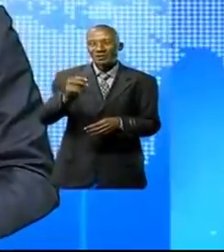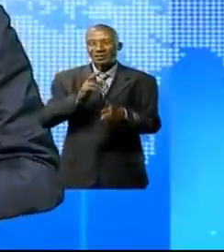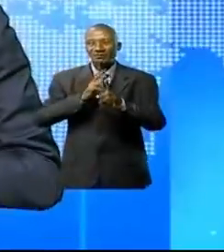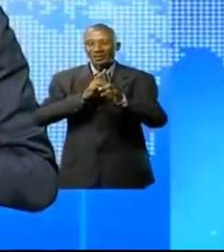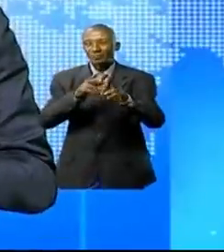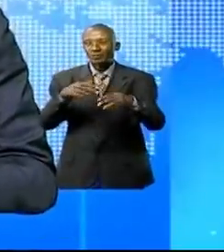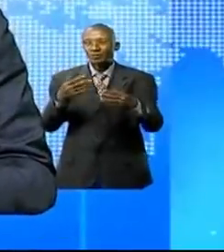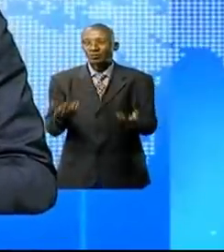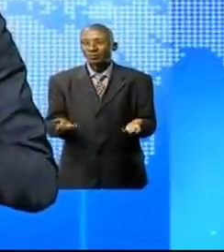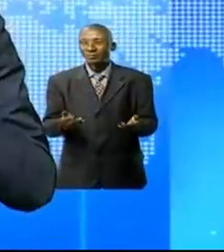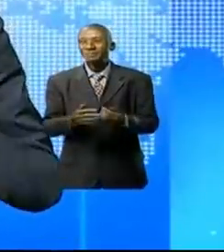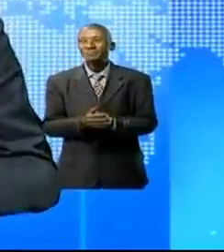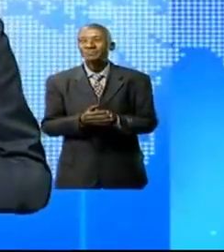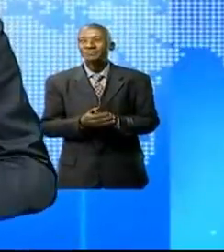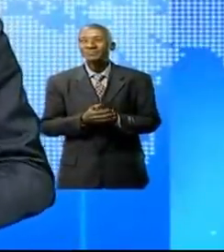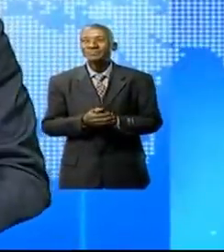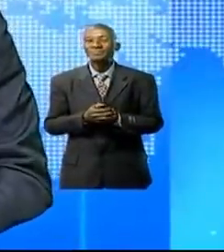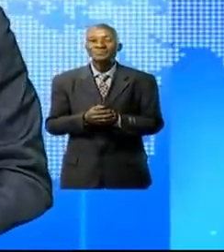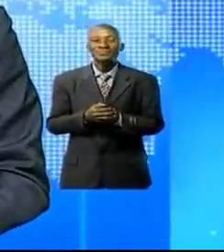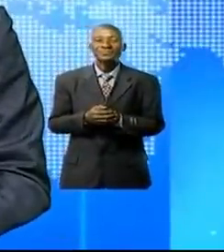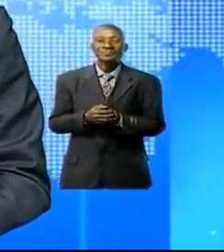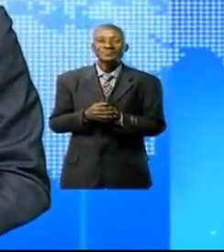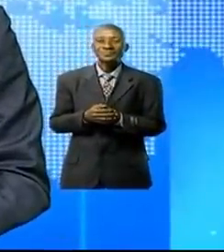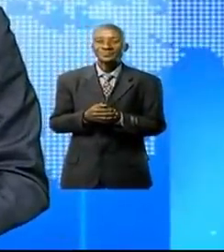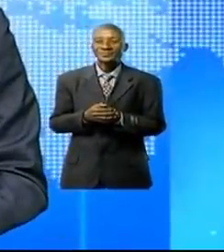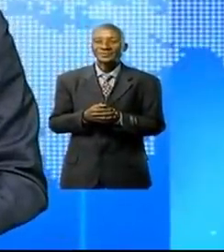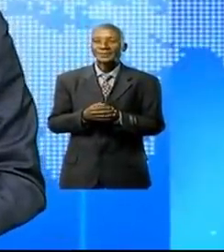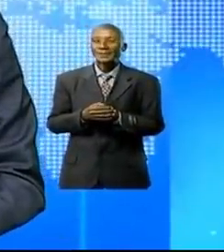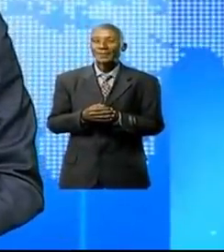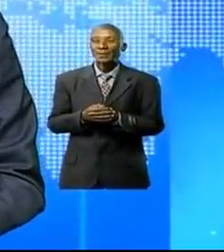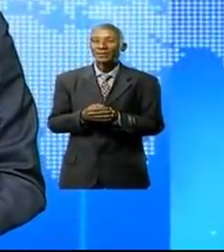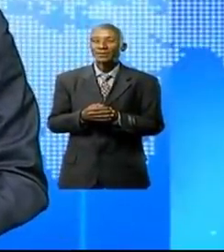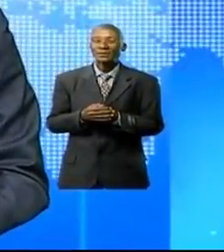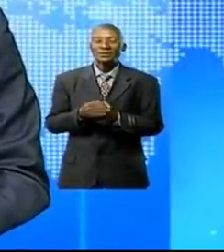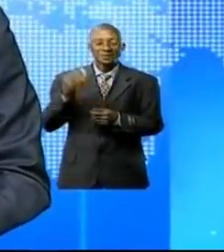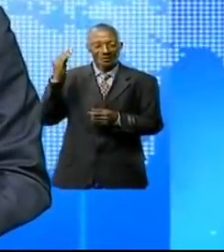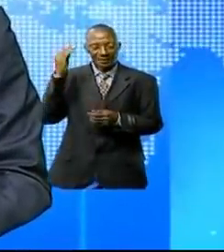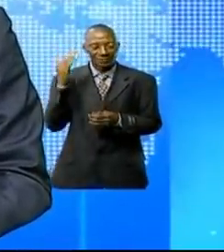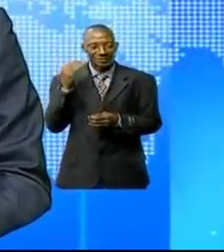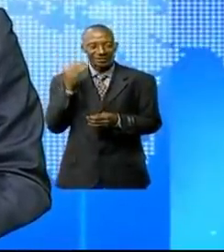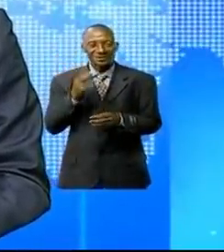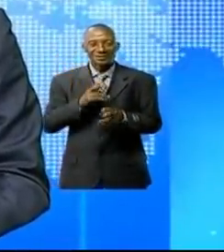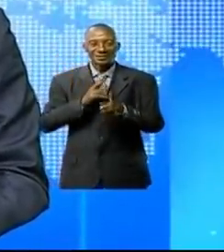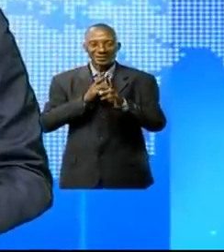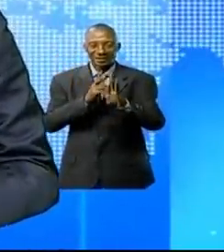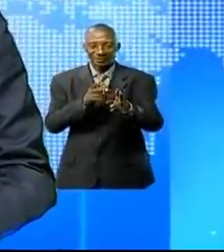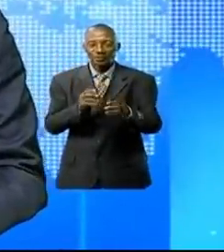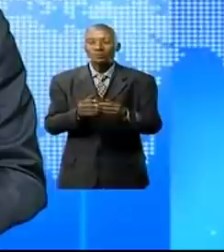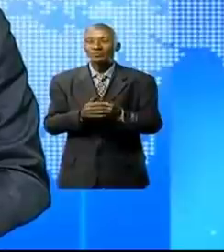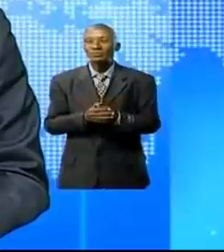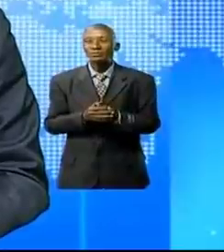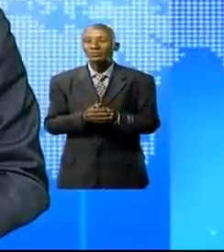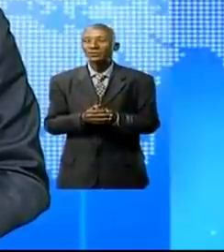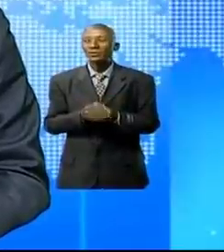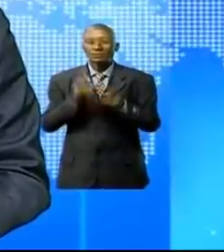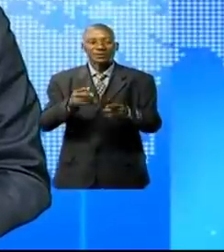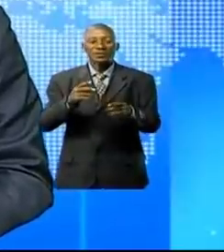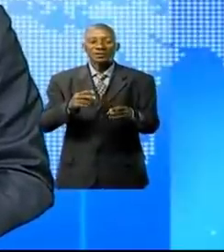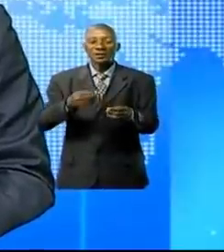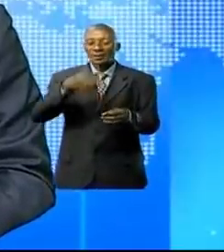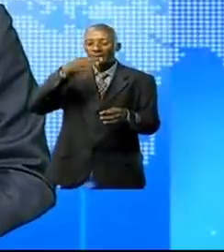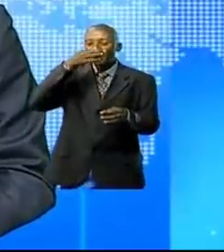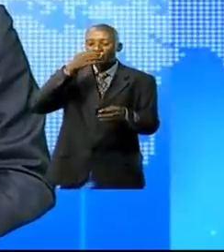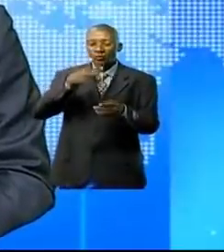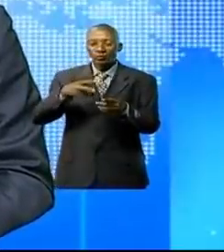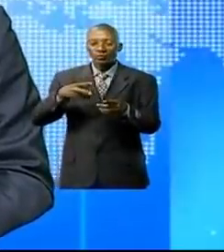que le calme doit regagner notre population parce que pénurie, oui, mais il n'y a pas rupture de stock. Il y a eu un